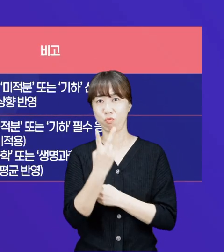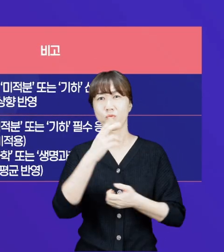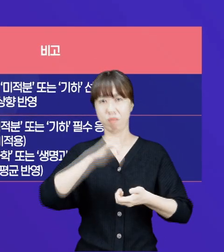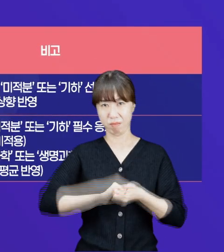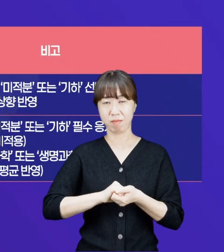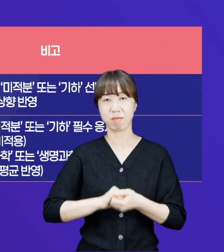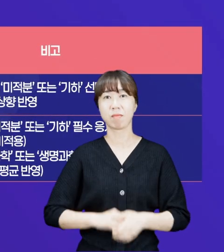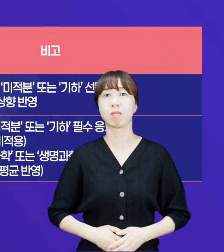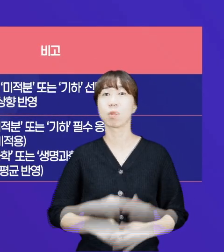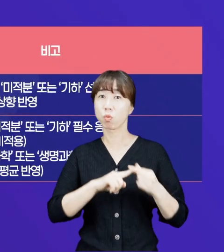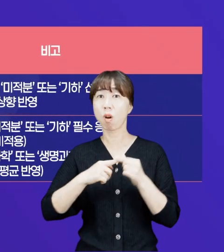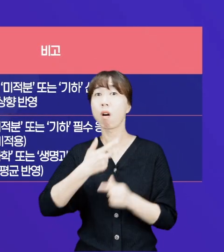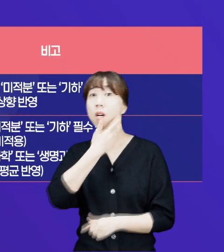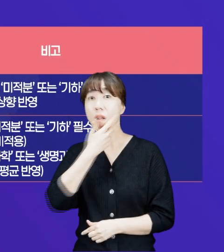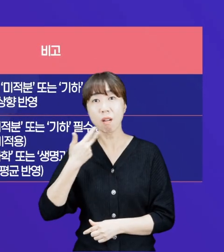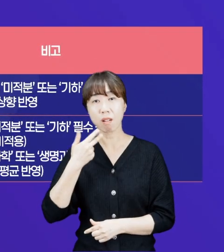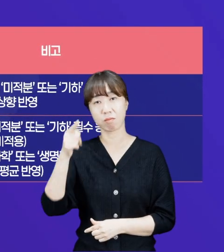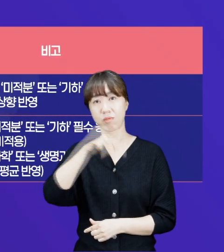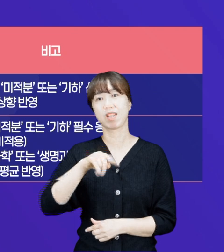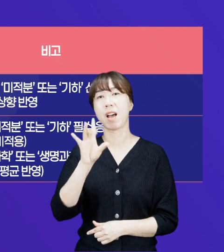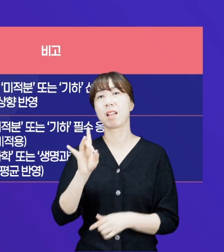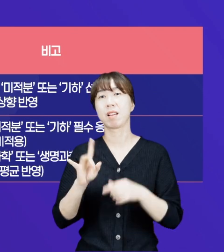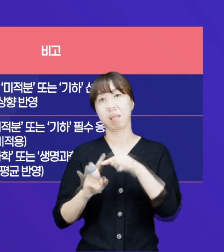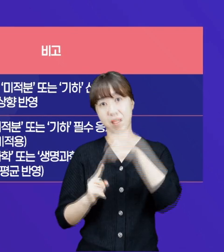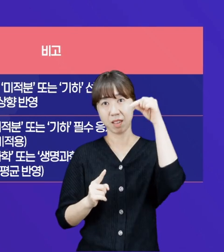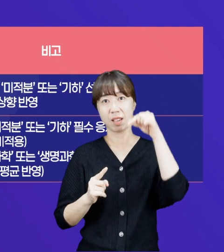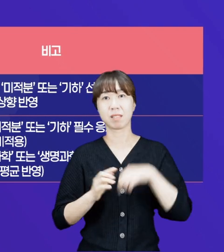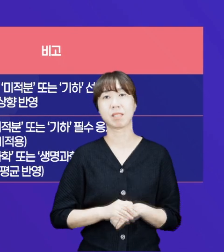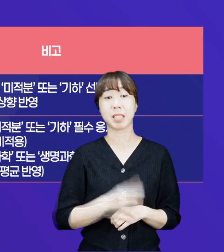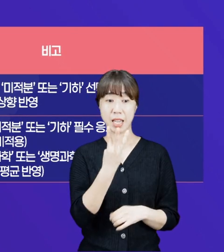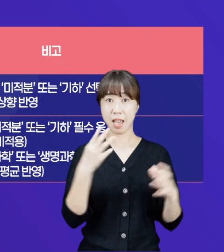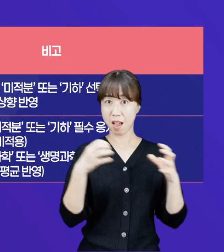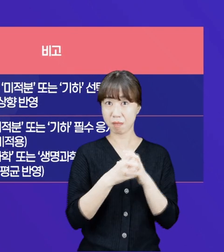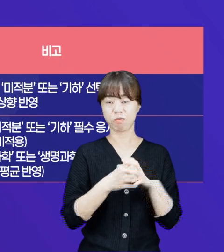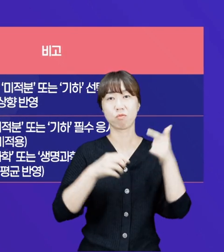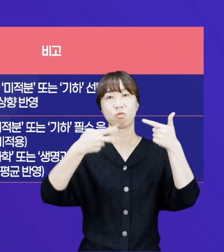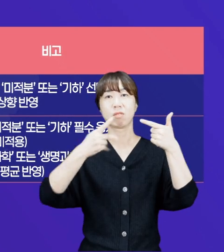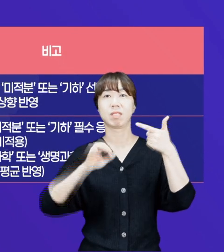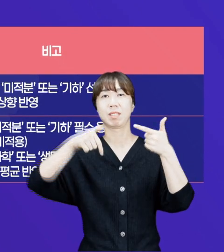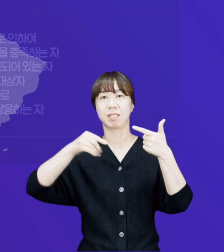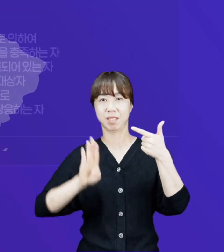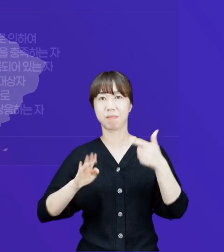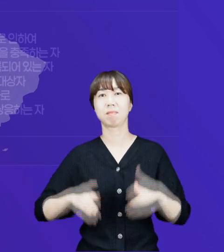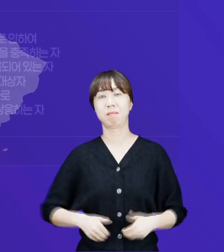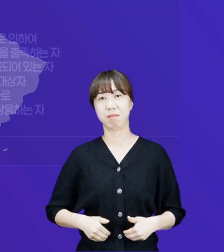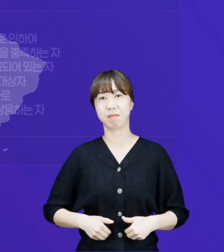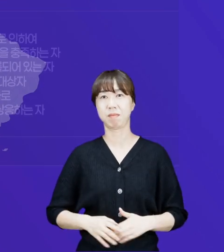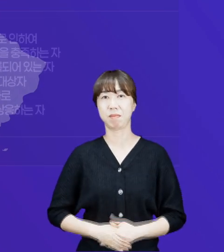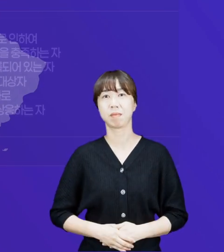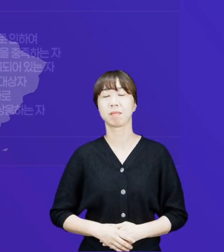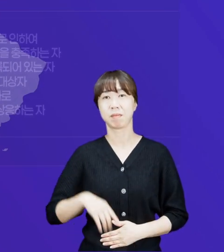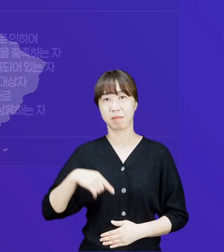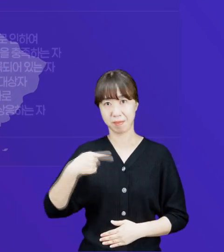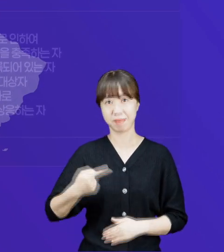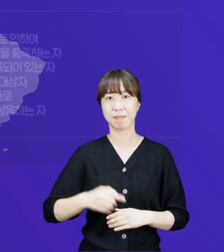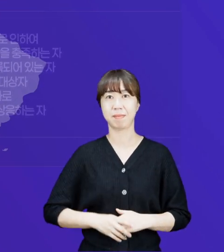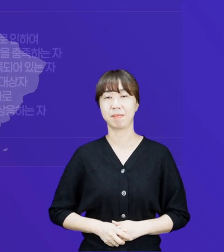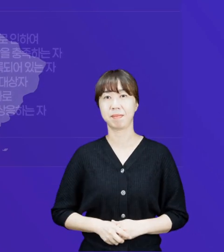필수, 국어 영어 영역 중 하나를 선택하여 3개 영역의 합이 6등급 이내여야 합니다. 다음은